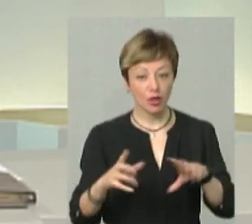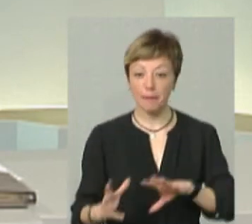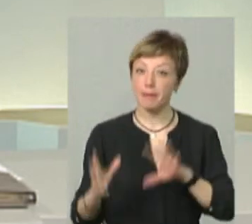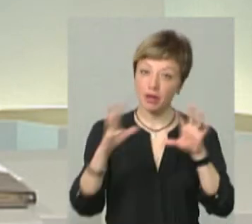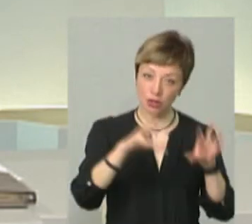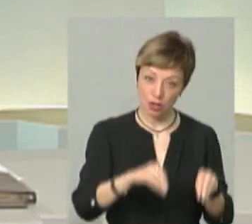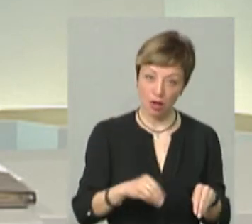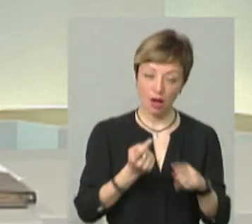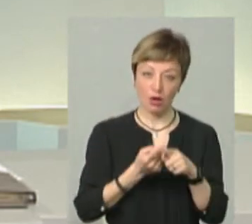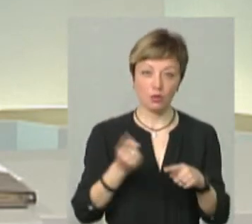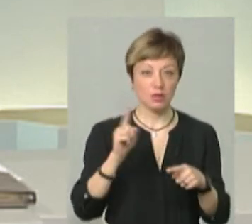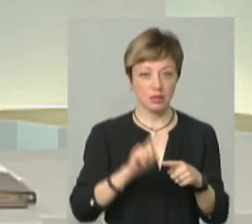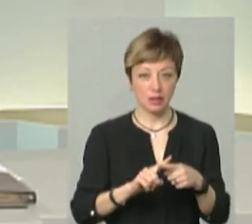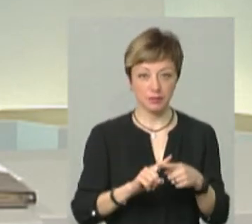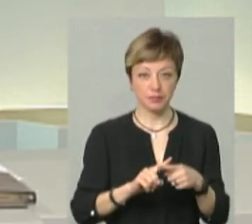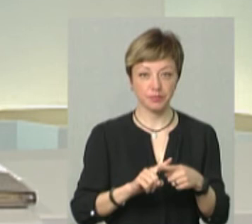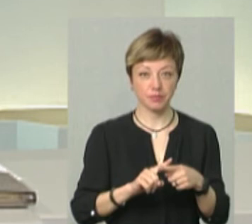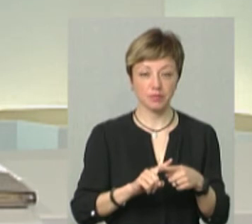переїжджають. Це, як правило,